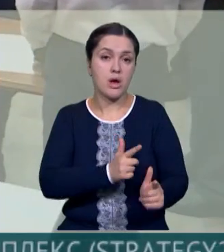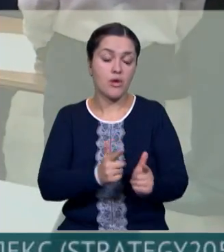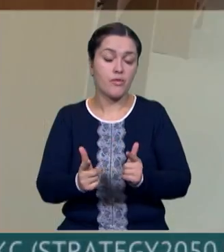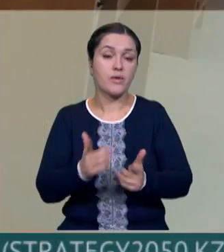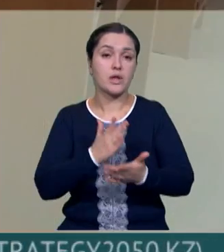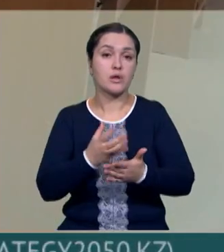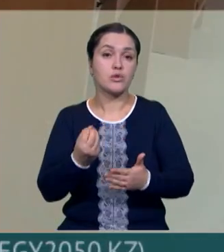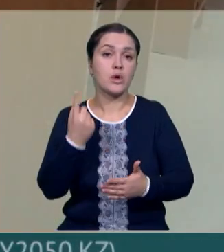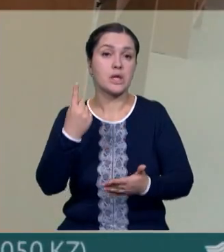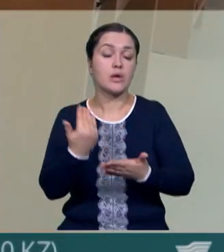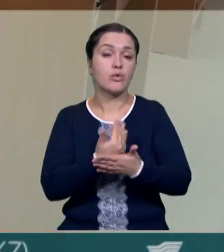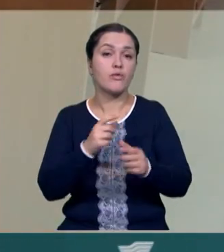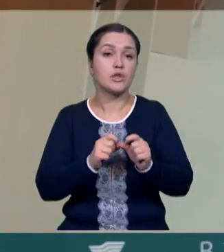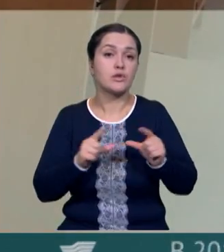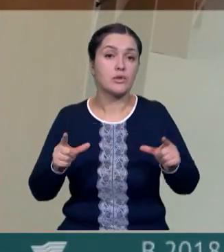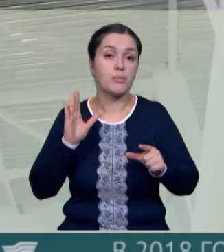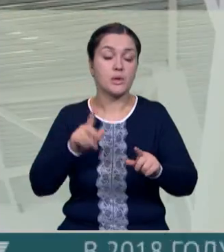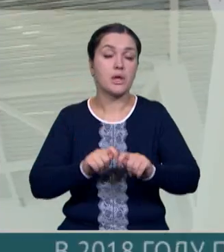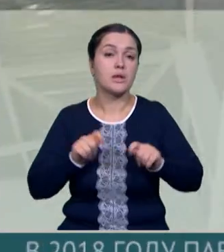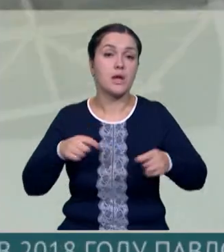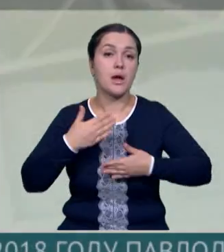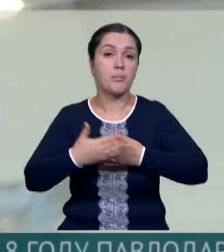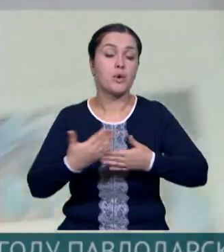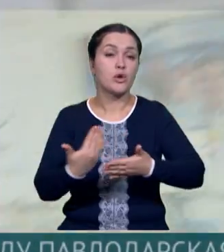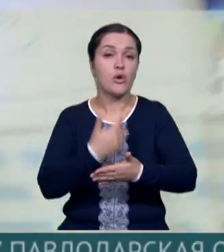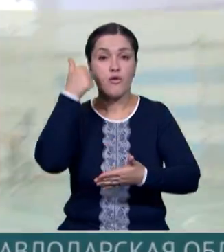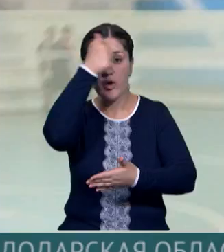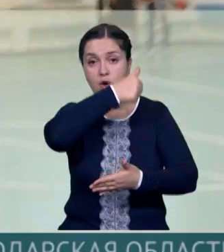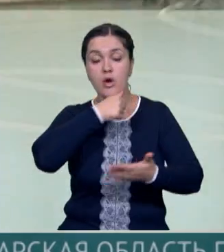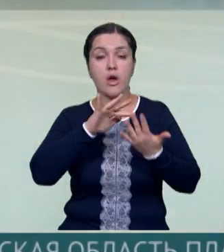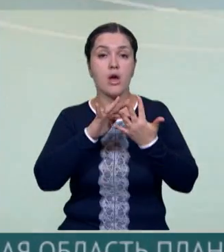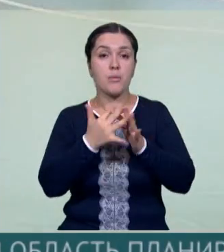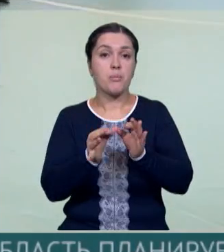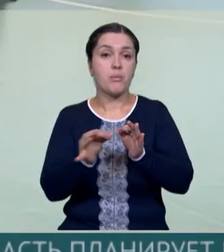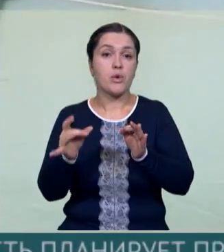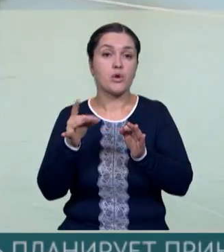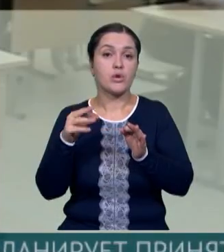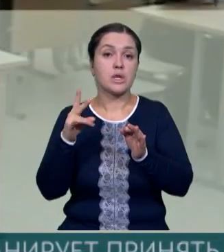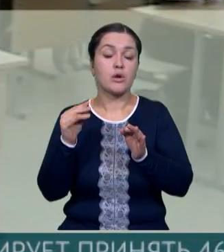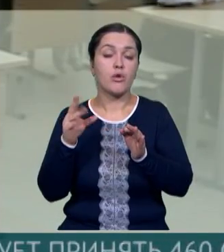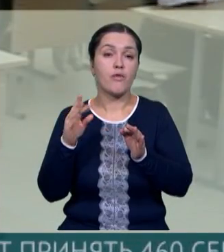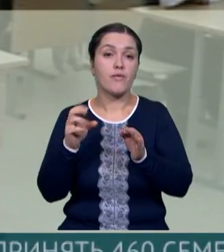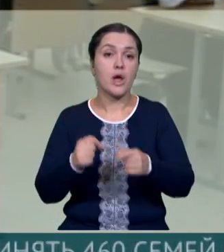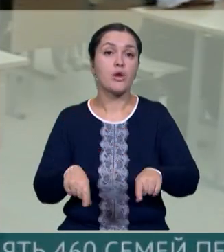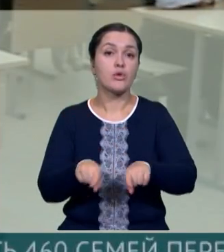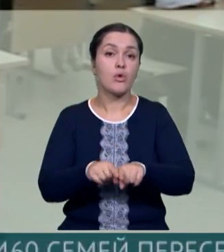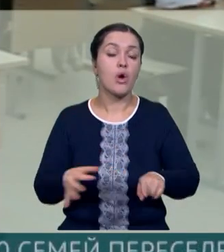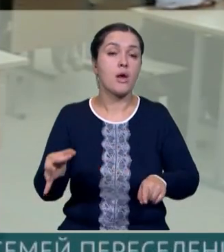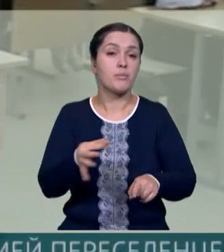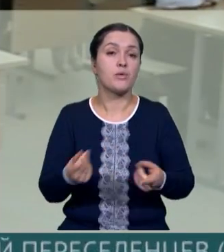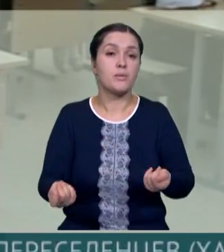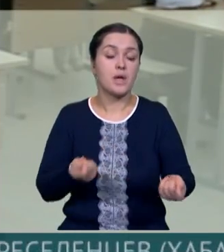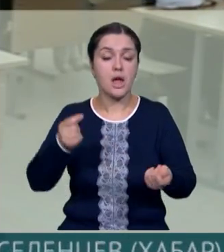эксплуатацию. Еще одна новая школа распахнет свои двери перед Новым годом в поселке Родниковка Мартукского района. Кроме того, в областном